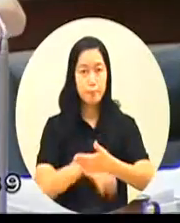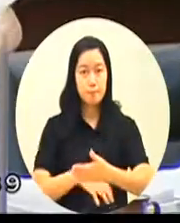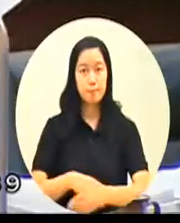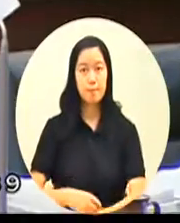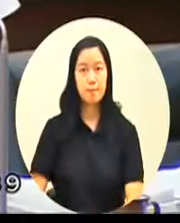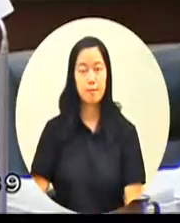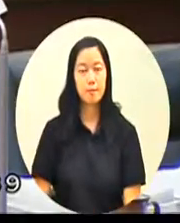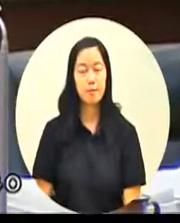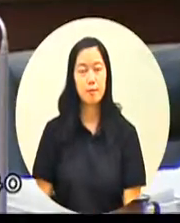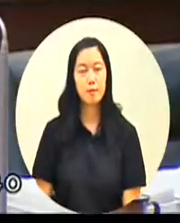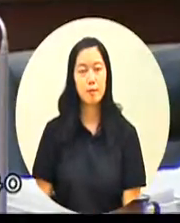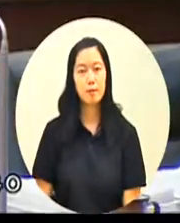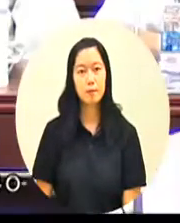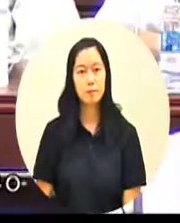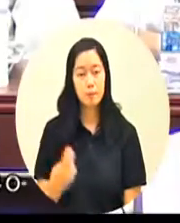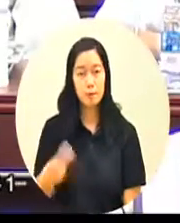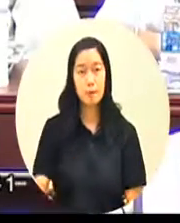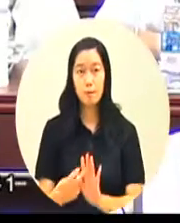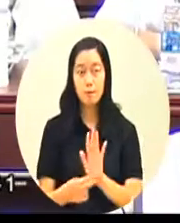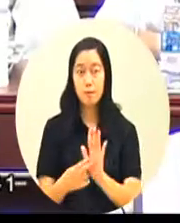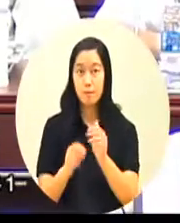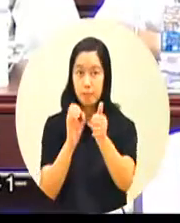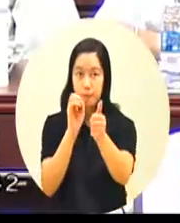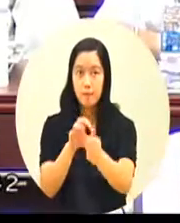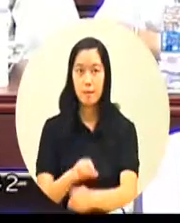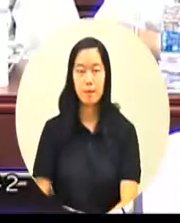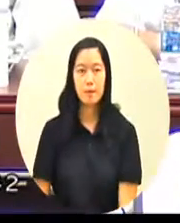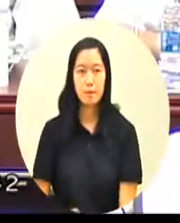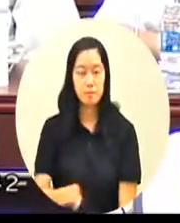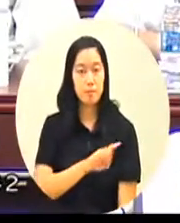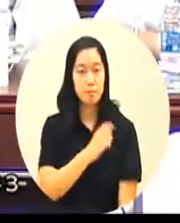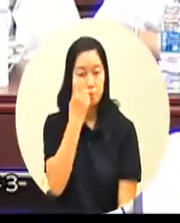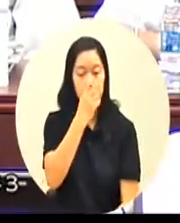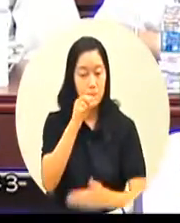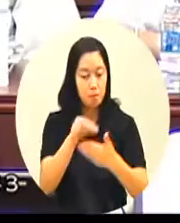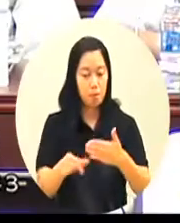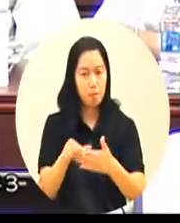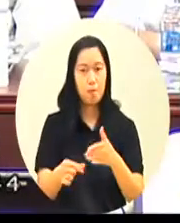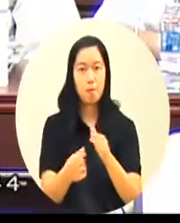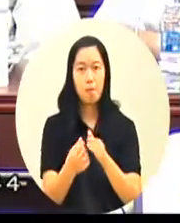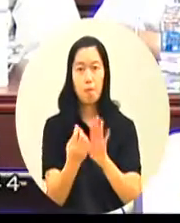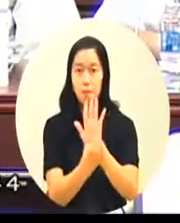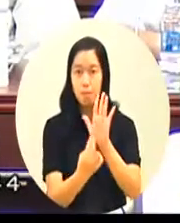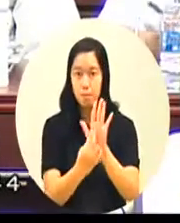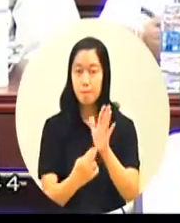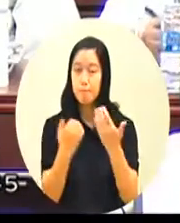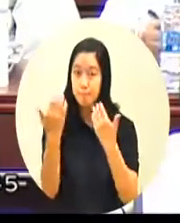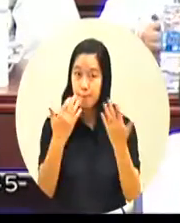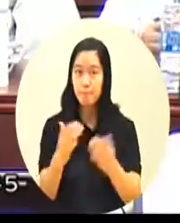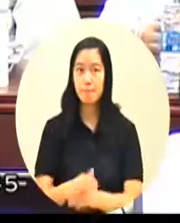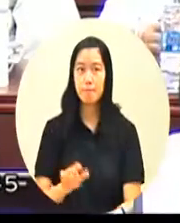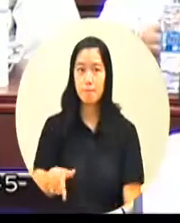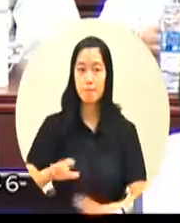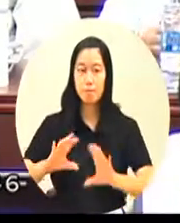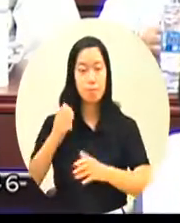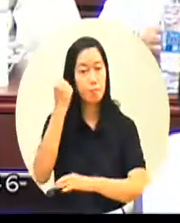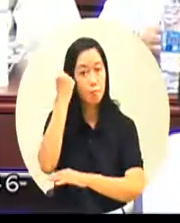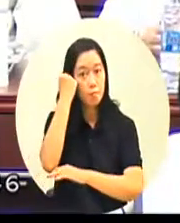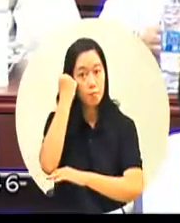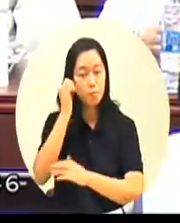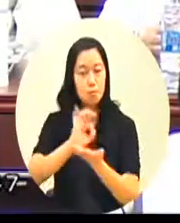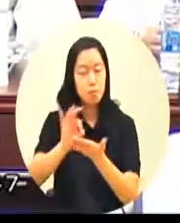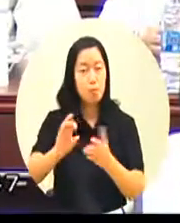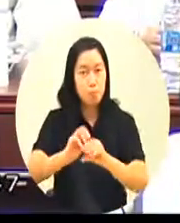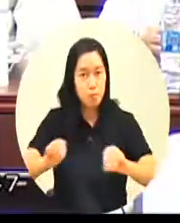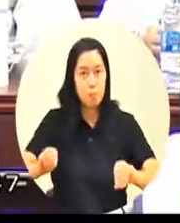回答。 跟郑议员说明啊，其实我们自治条例写得很清楚，因为国宅用地是公共设施用地， 对，